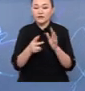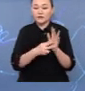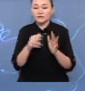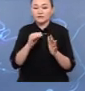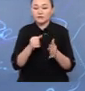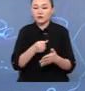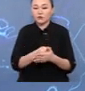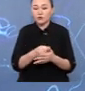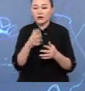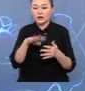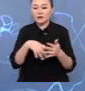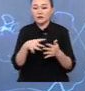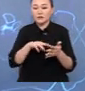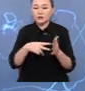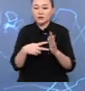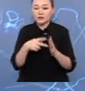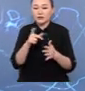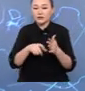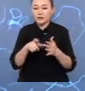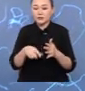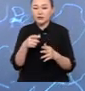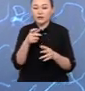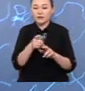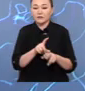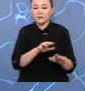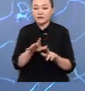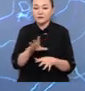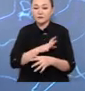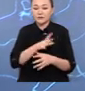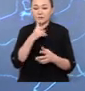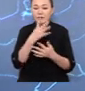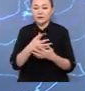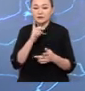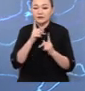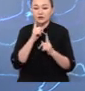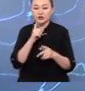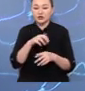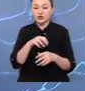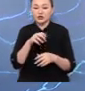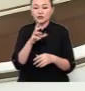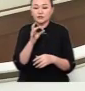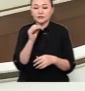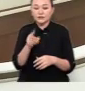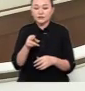февраля. Календарный план и регламент электорального процесса был представлен на заседании членами ЦИКа.